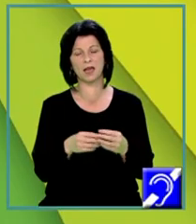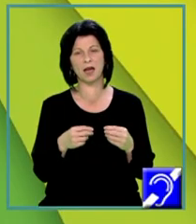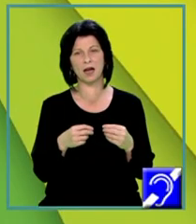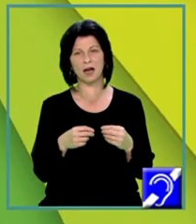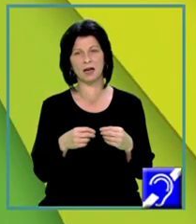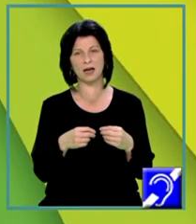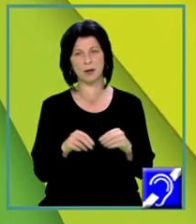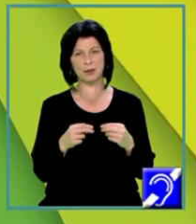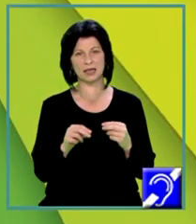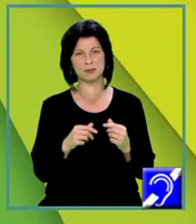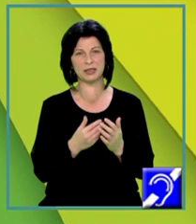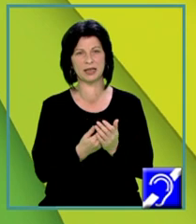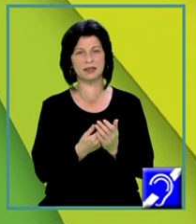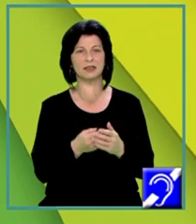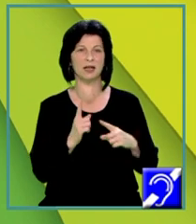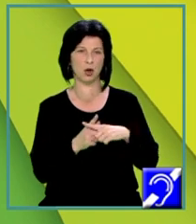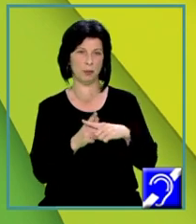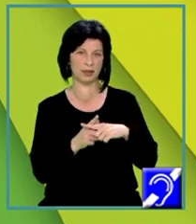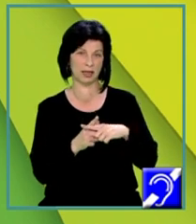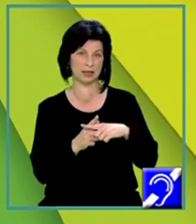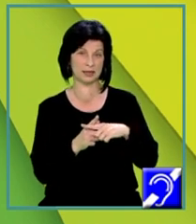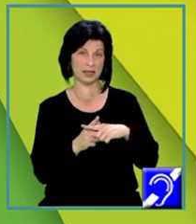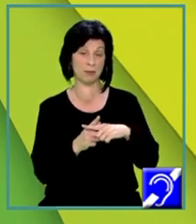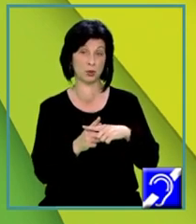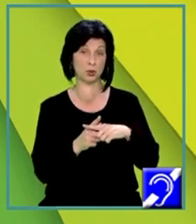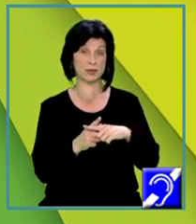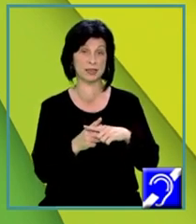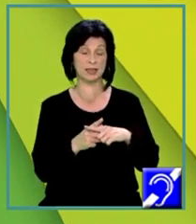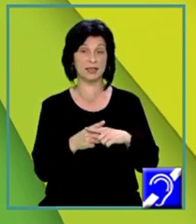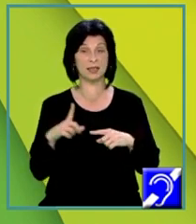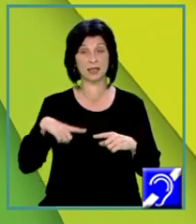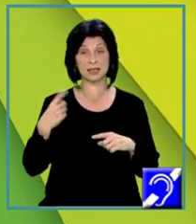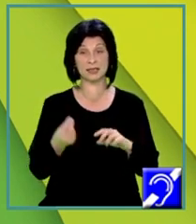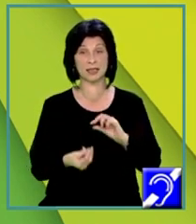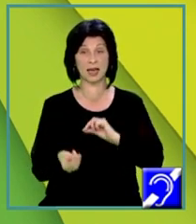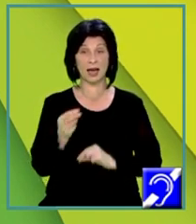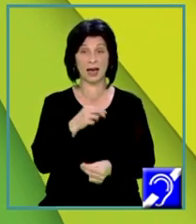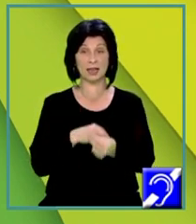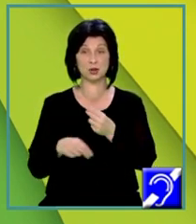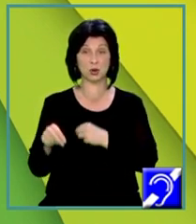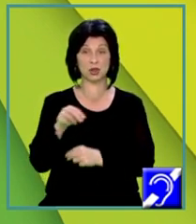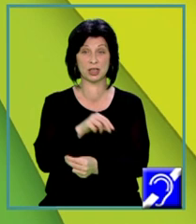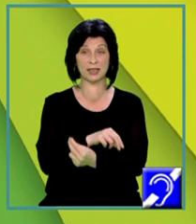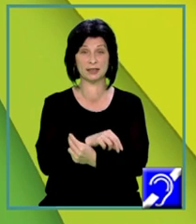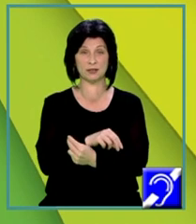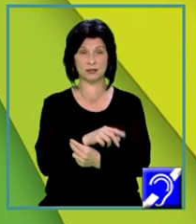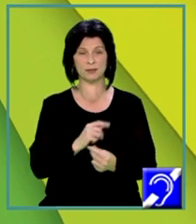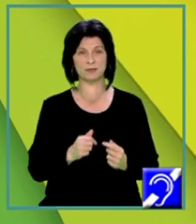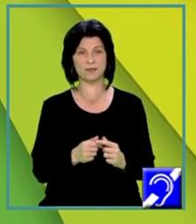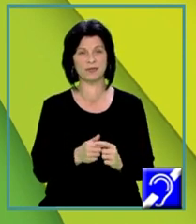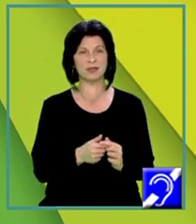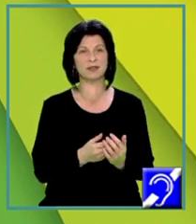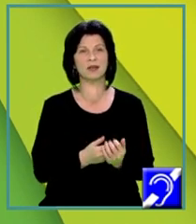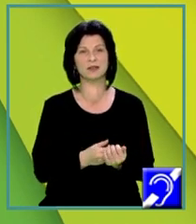funcții este asociativa si întradevăr fi trei funcție gh din mulțimea f a tunci funcție fluge